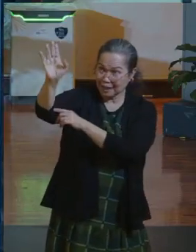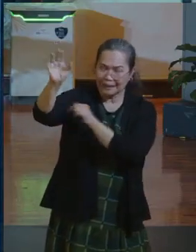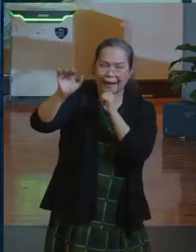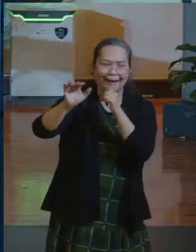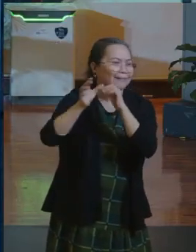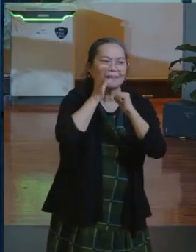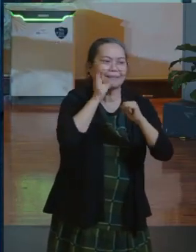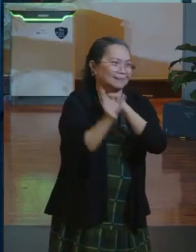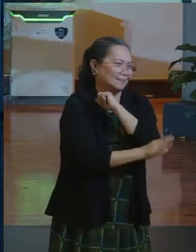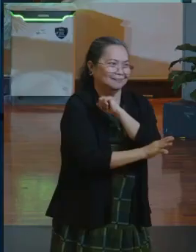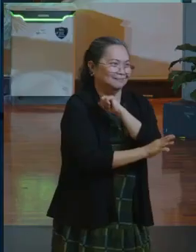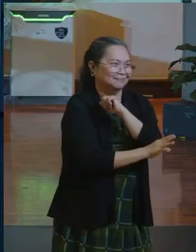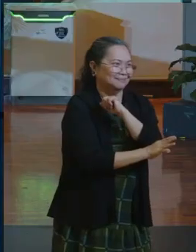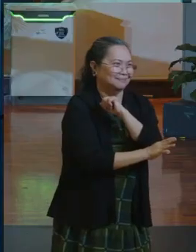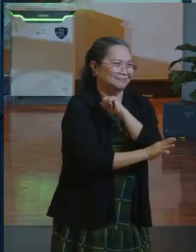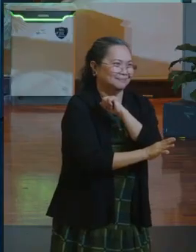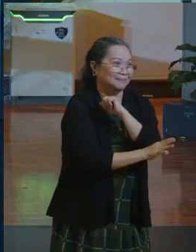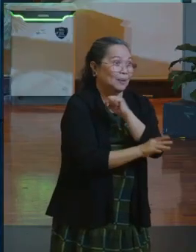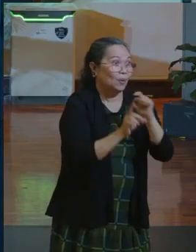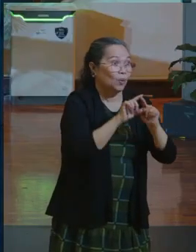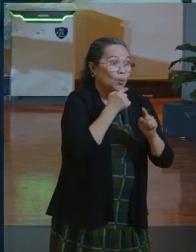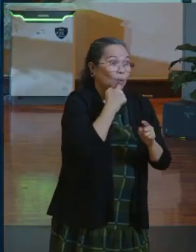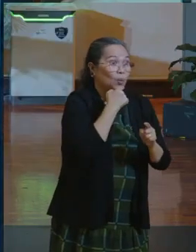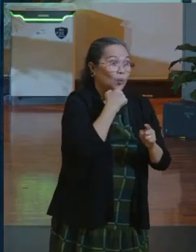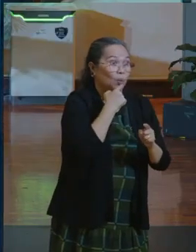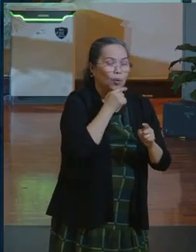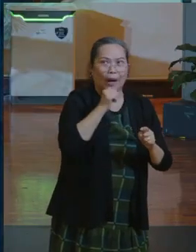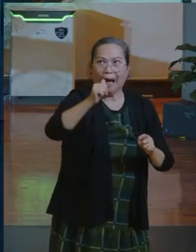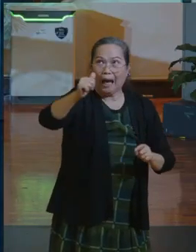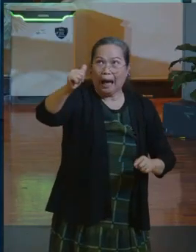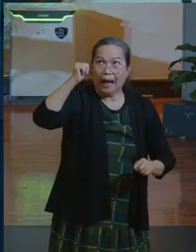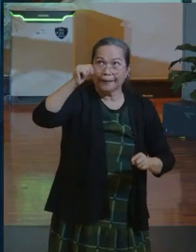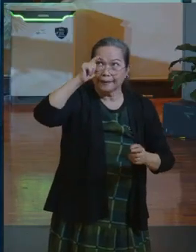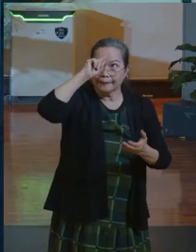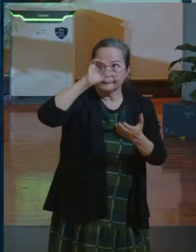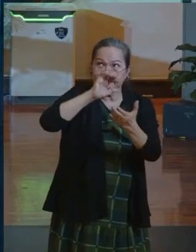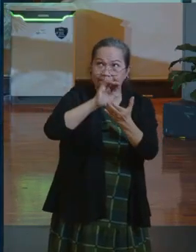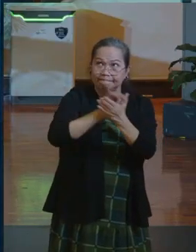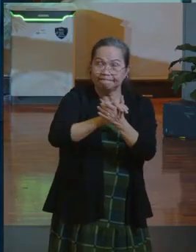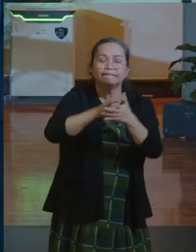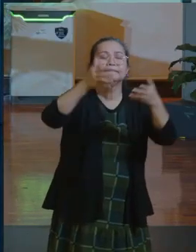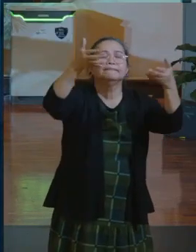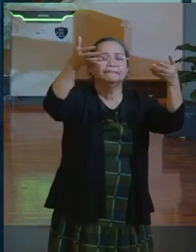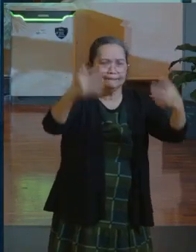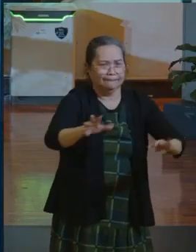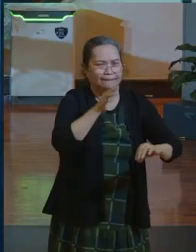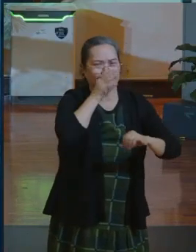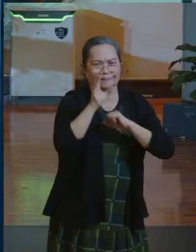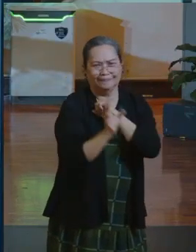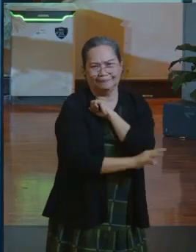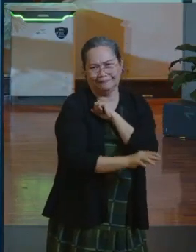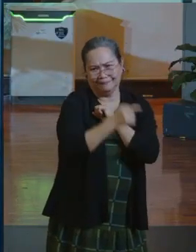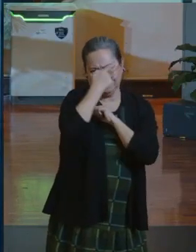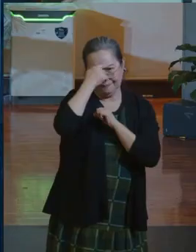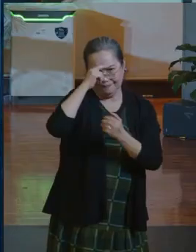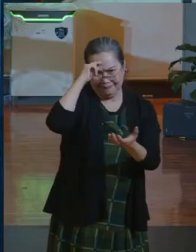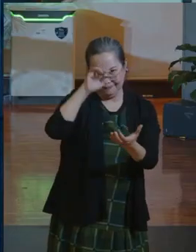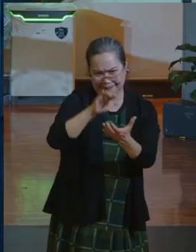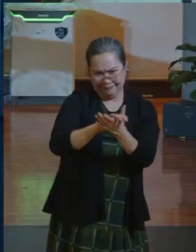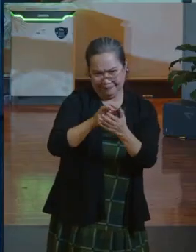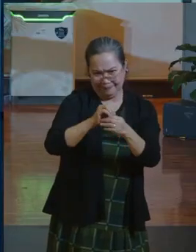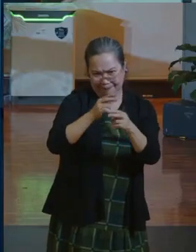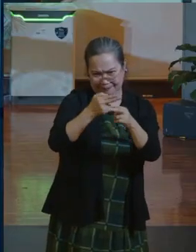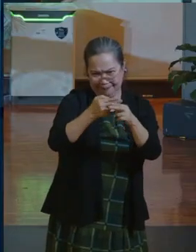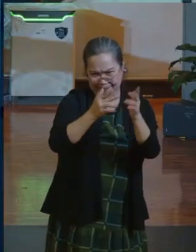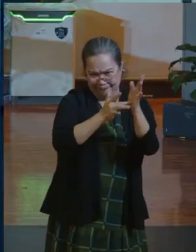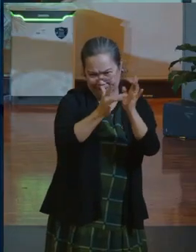condemned. But whoever does not believe is condemned already because he has not believed in the name